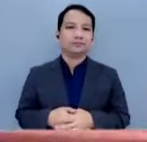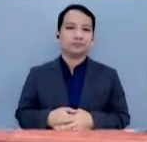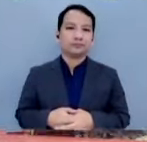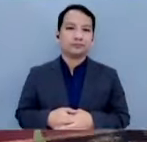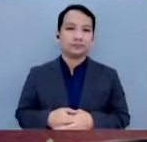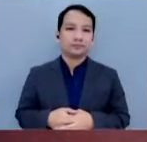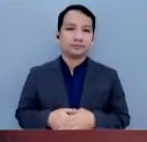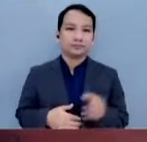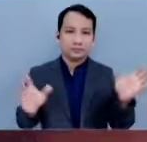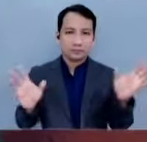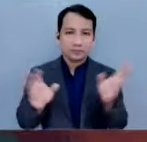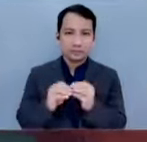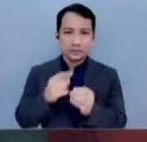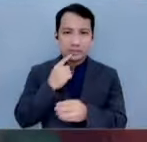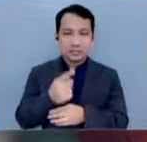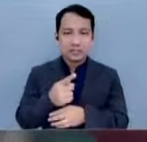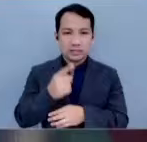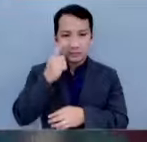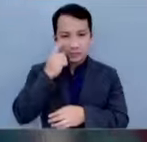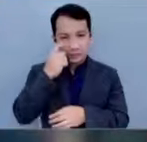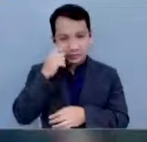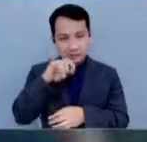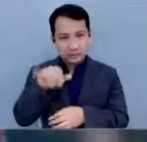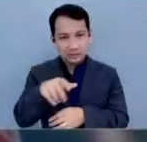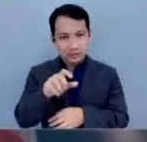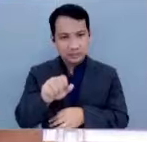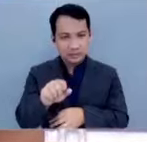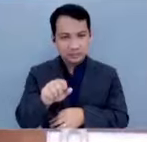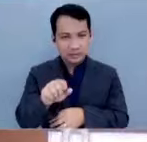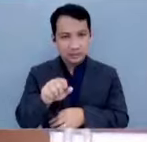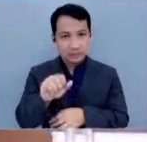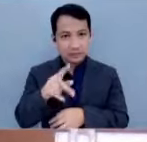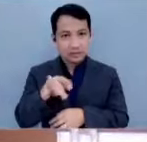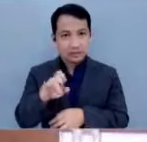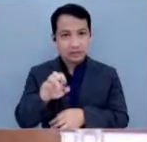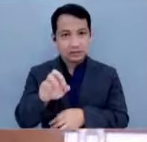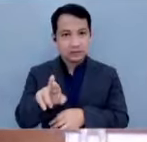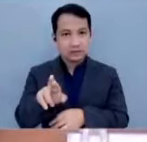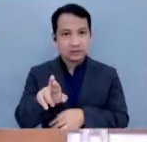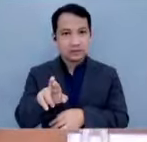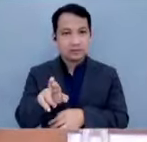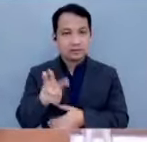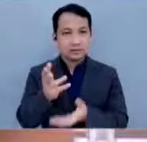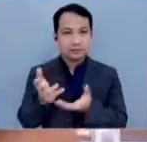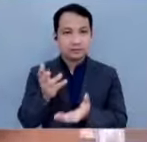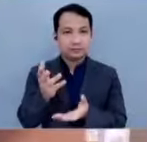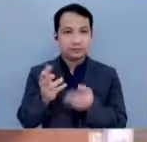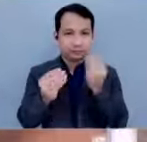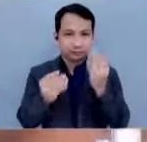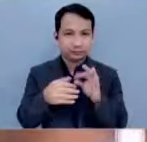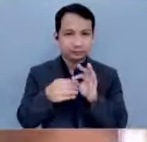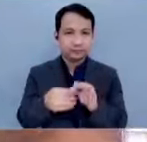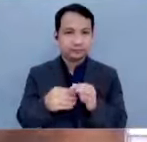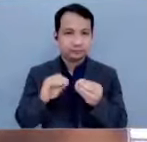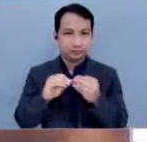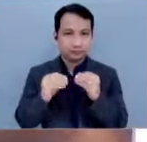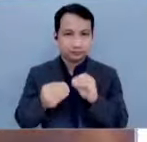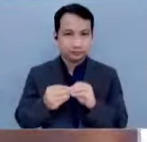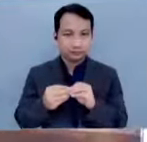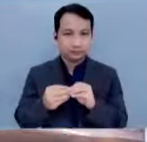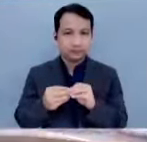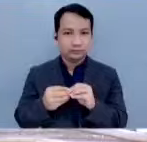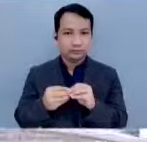juniper. No? These are best seller actually. Okay. Ito yung pinakamabenta namin produkto. Bakit siya mabenta, Mon?